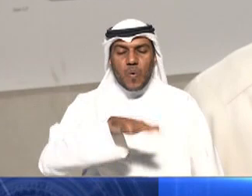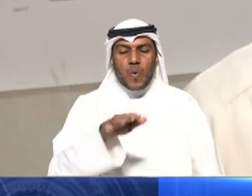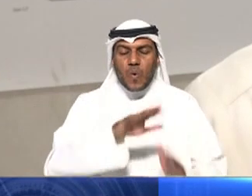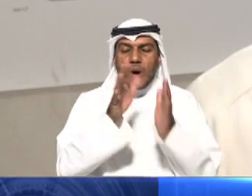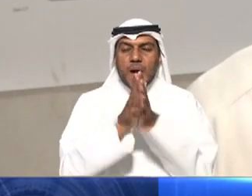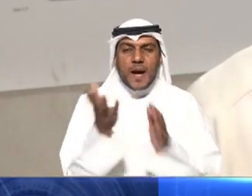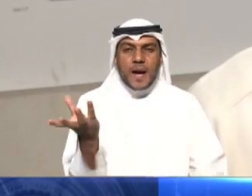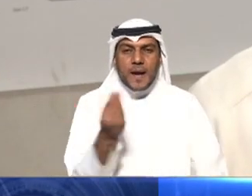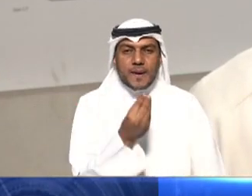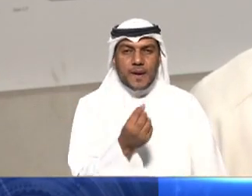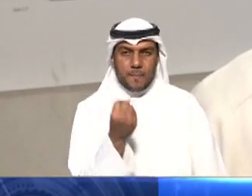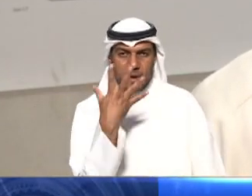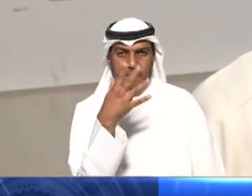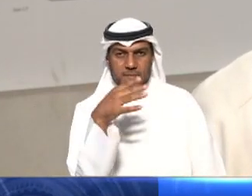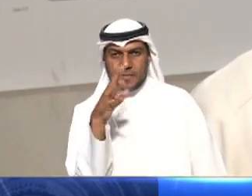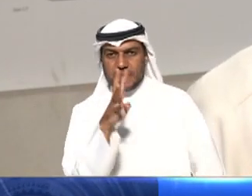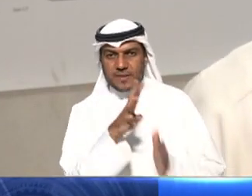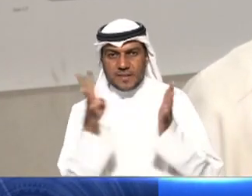قدرها